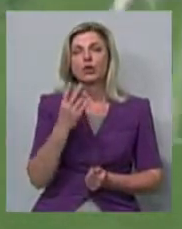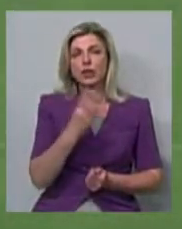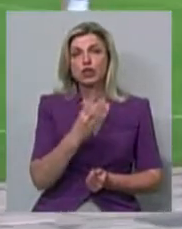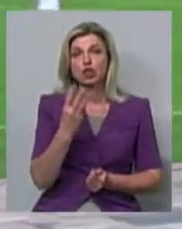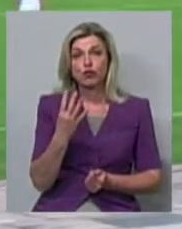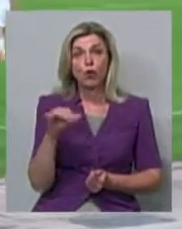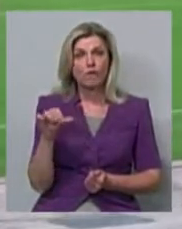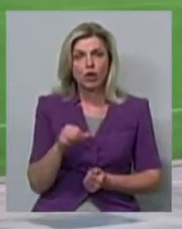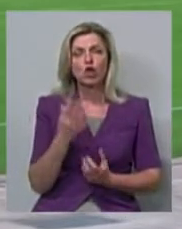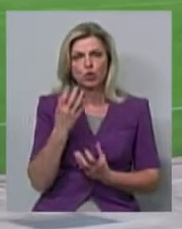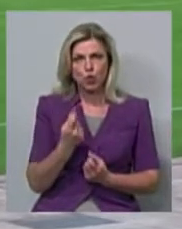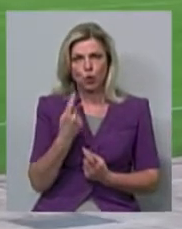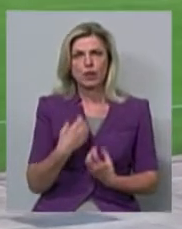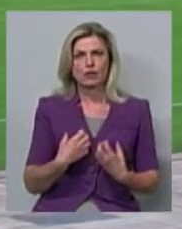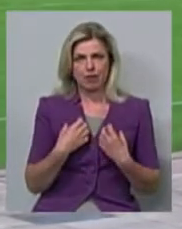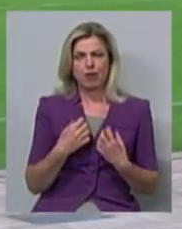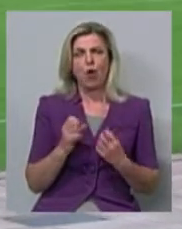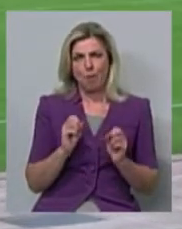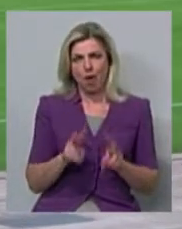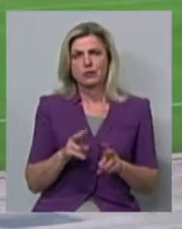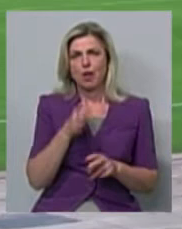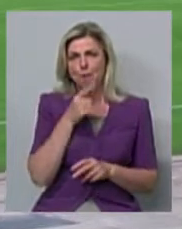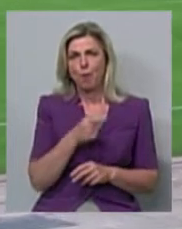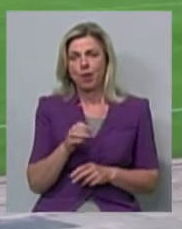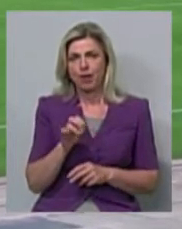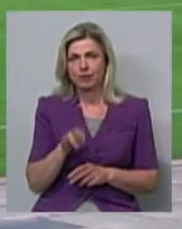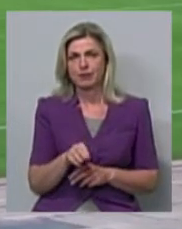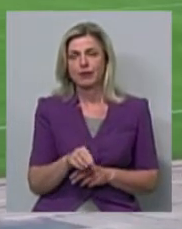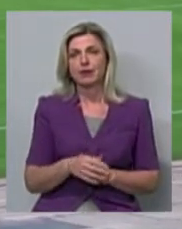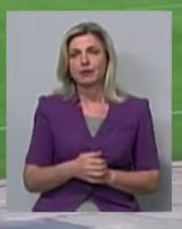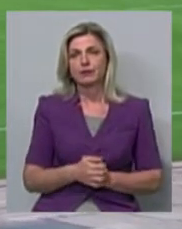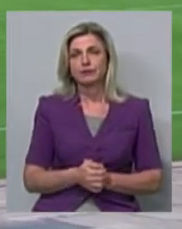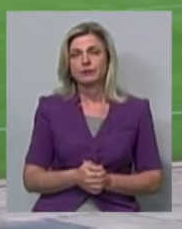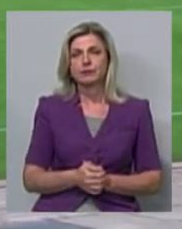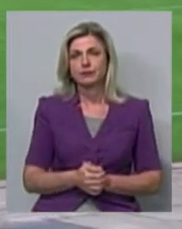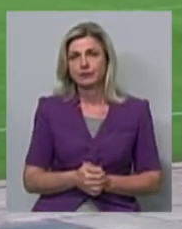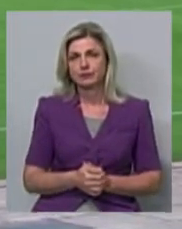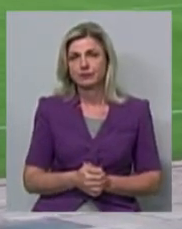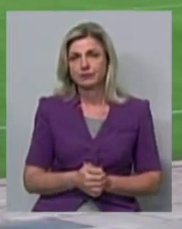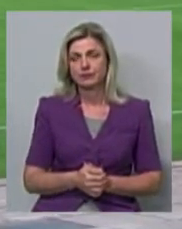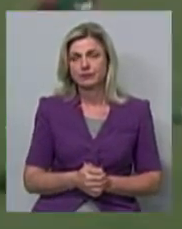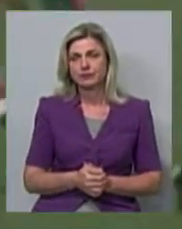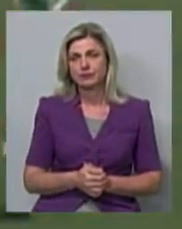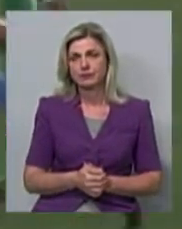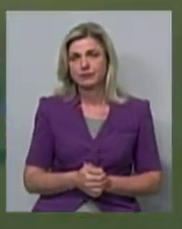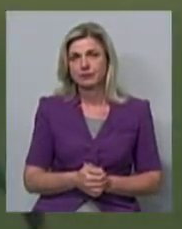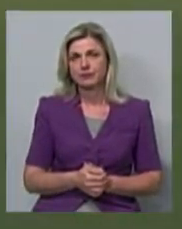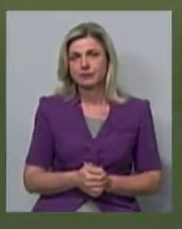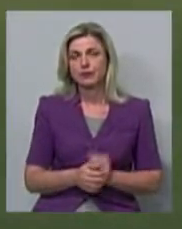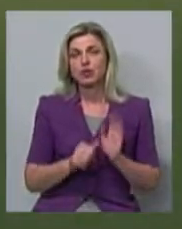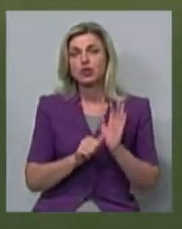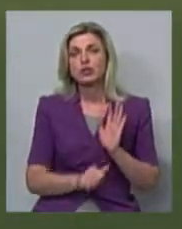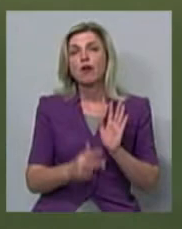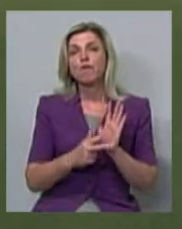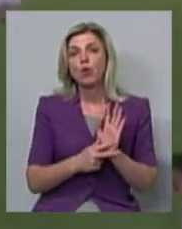Миколаєва. Півзахисник «Корабелів» Євгеній Коваленко влучив у ворота, але голкіпер господарів знову впорався з ударом. На